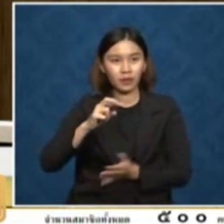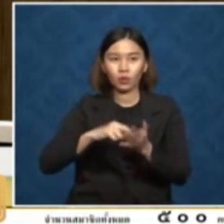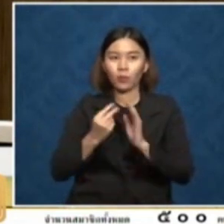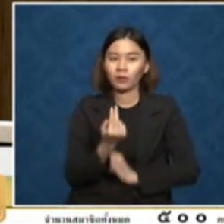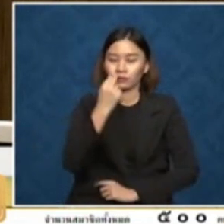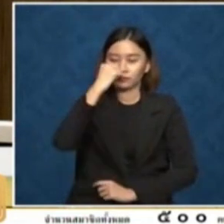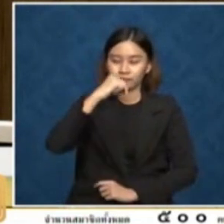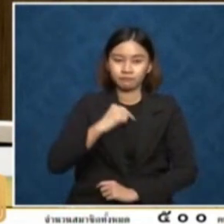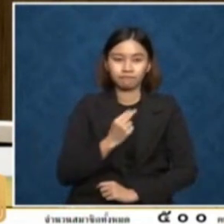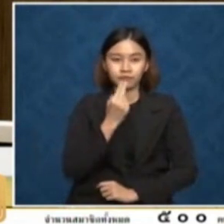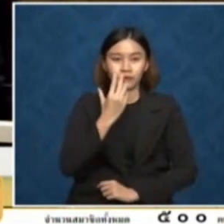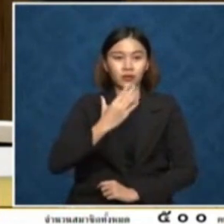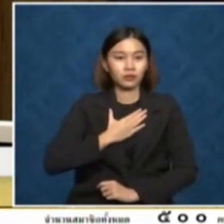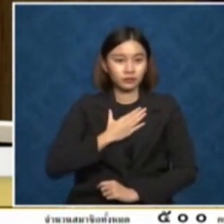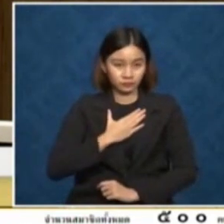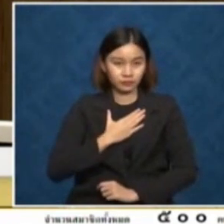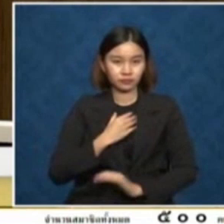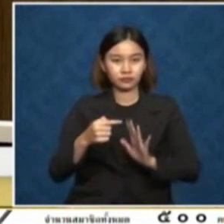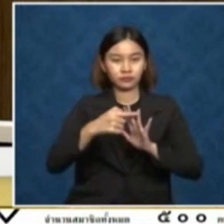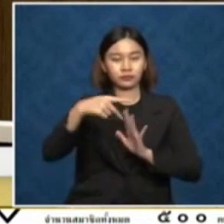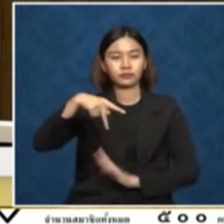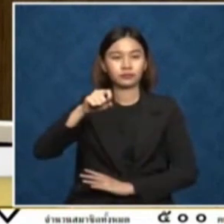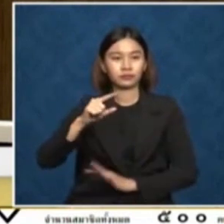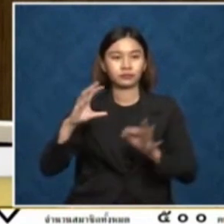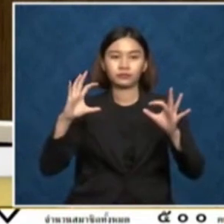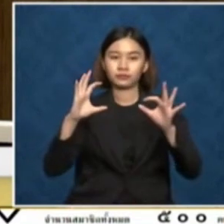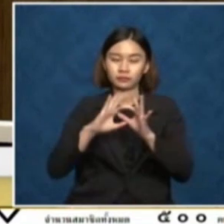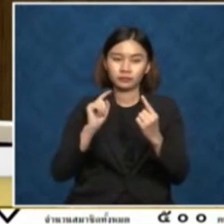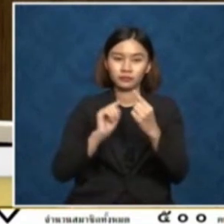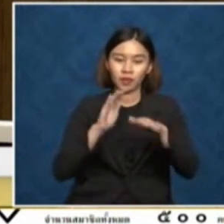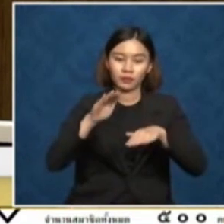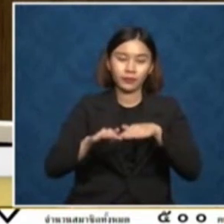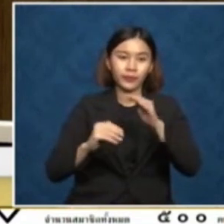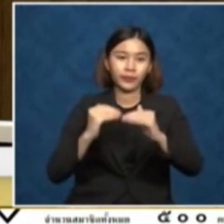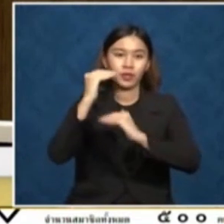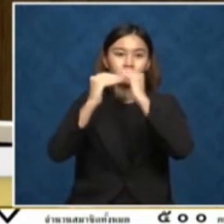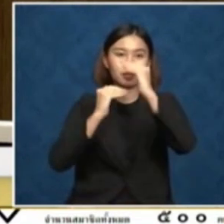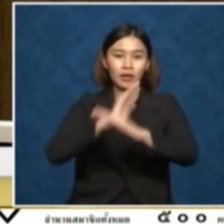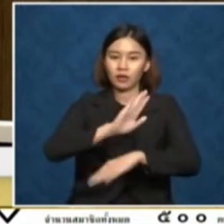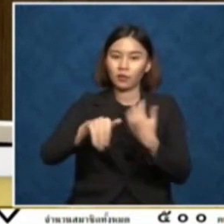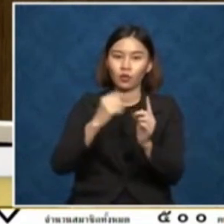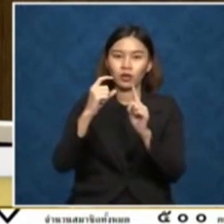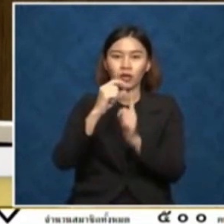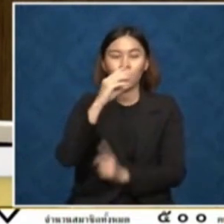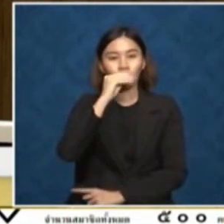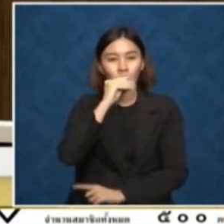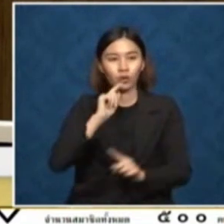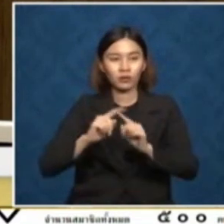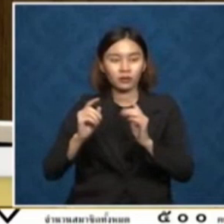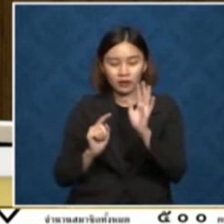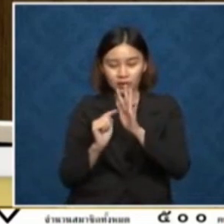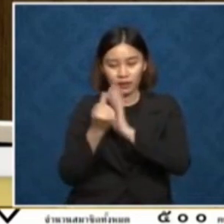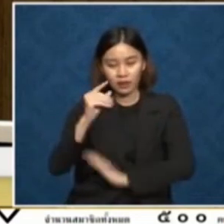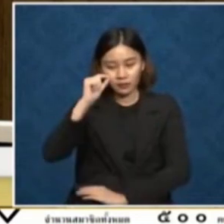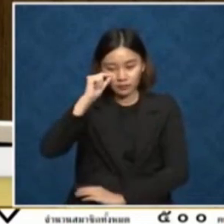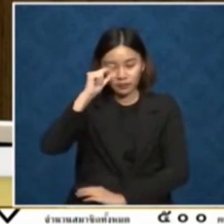ป็นทุกลมหายใจของพวกเราเรื่องเพศเป็นเรื่องของทุกก้าวเดินของพวกเราทุกคำพูดตั้งแต่ที่เรา